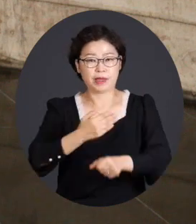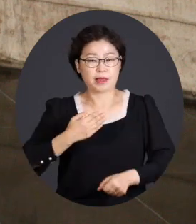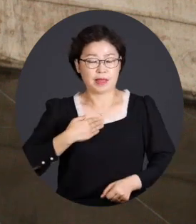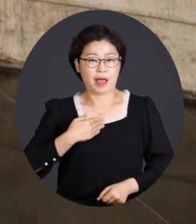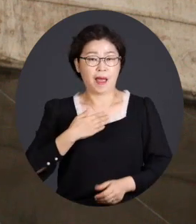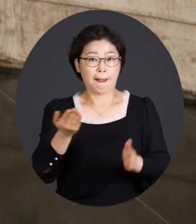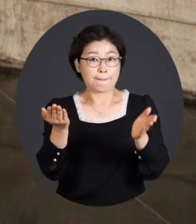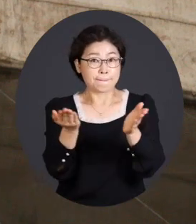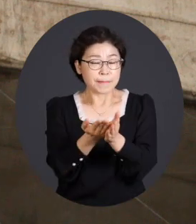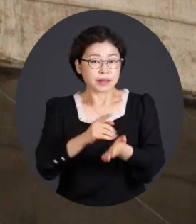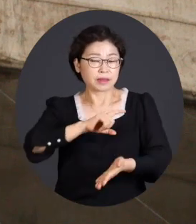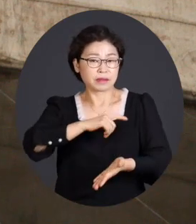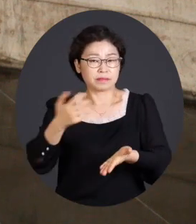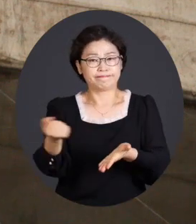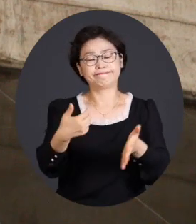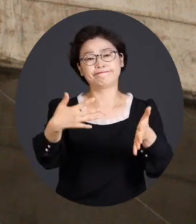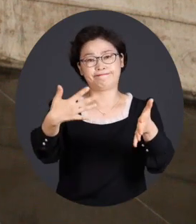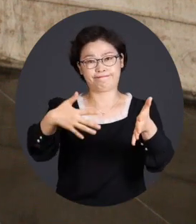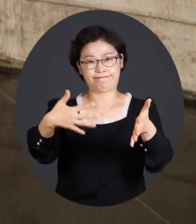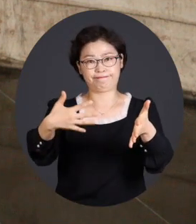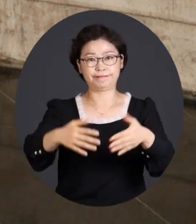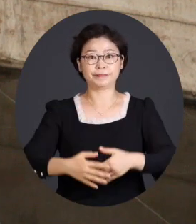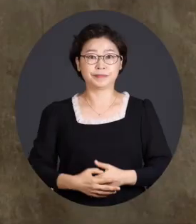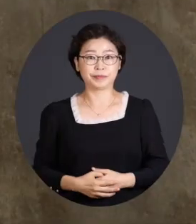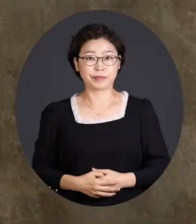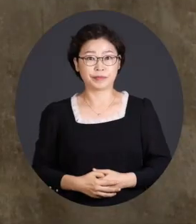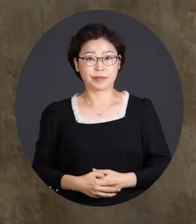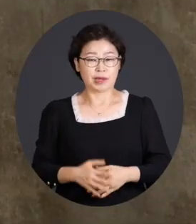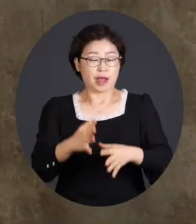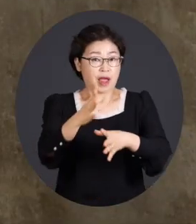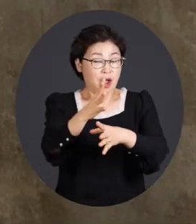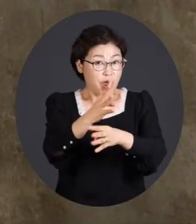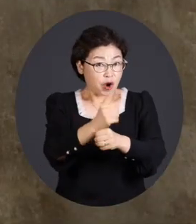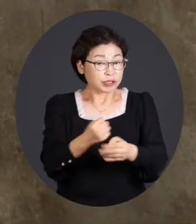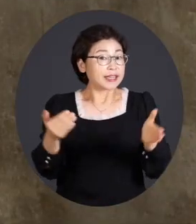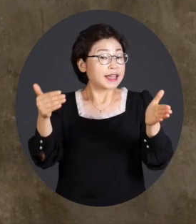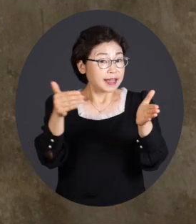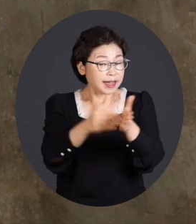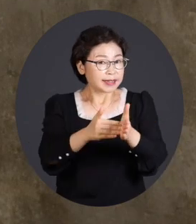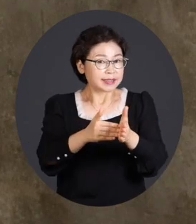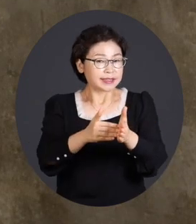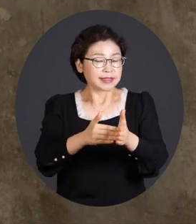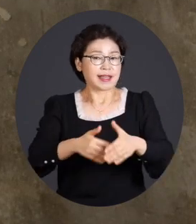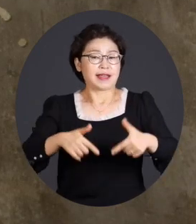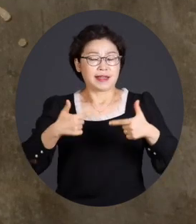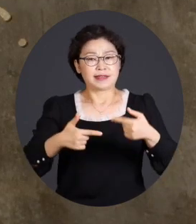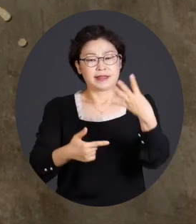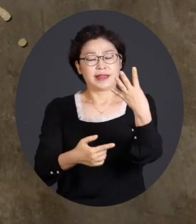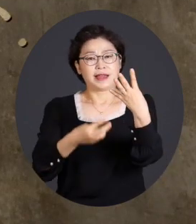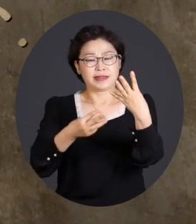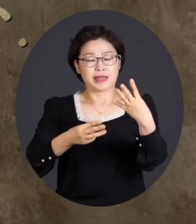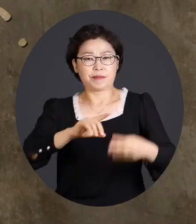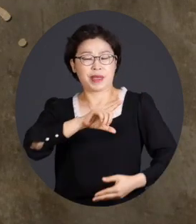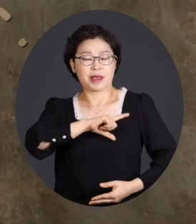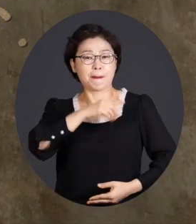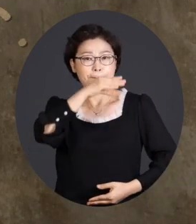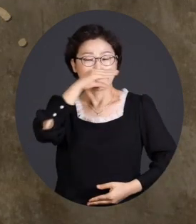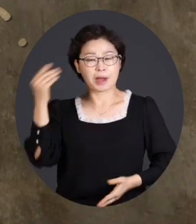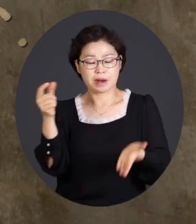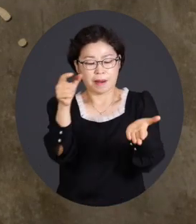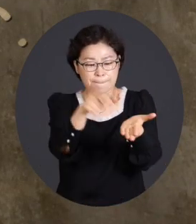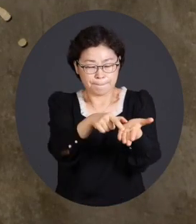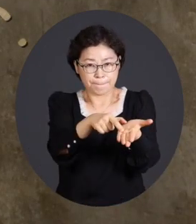이름을 갖지 못하고 있습니다. 언젠가 이 비에 4.3의 다른 이름을 새기고